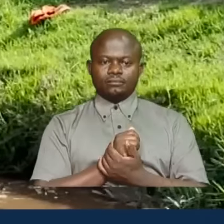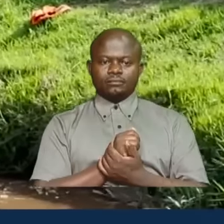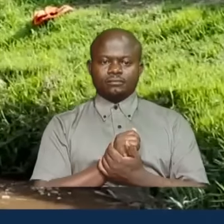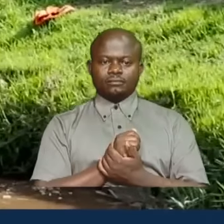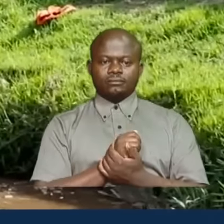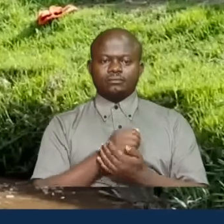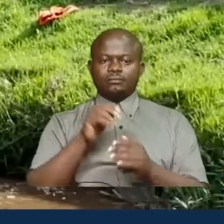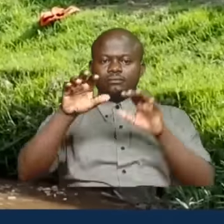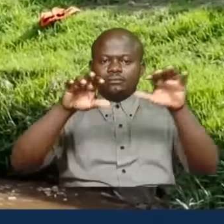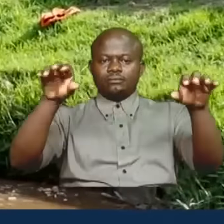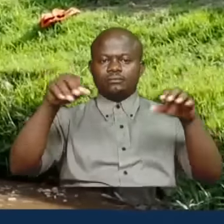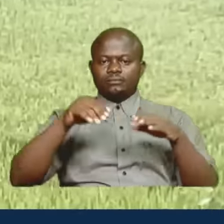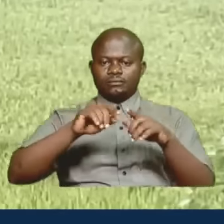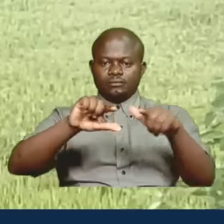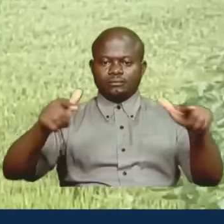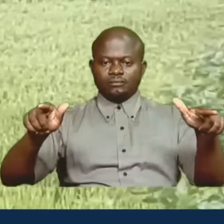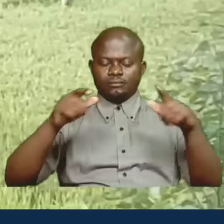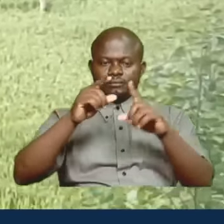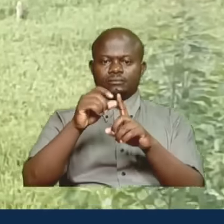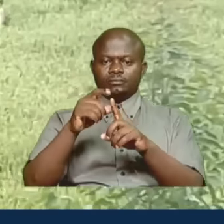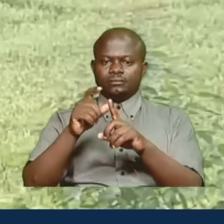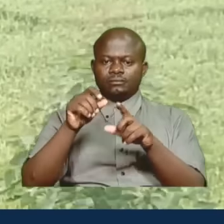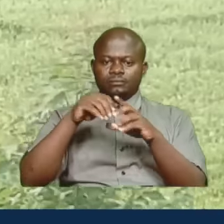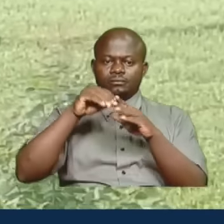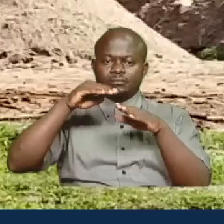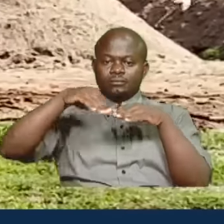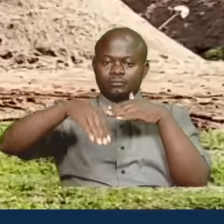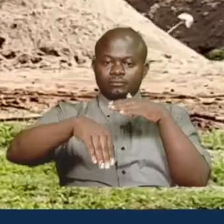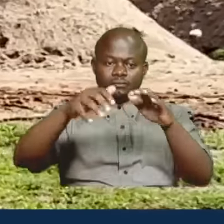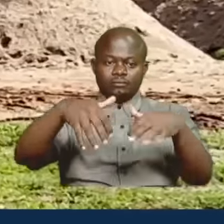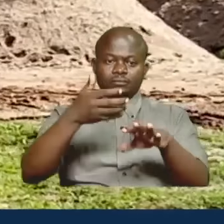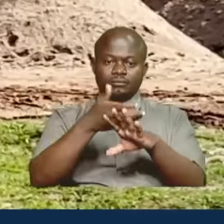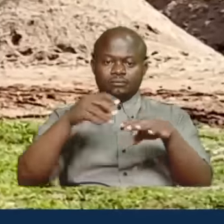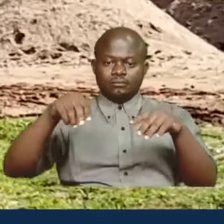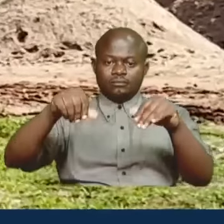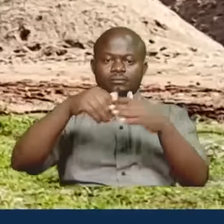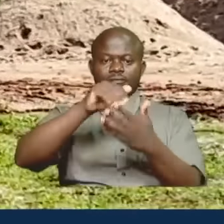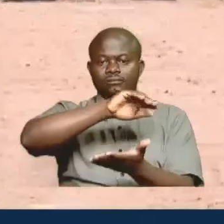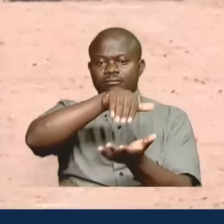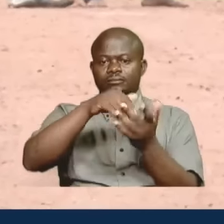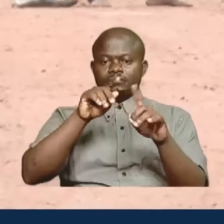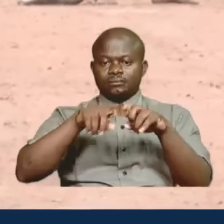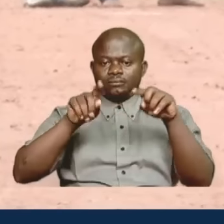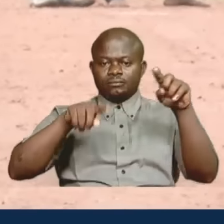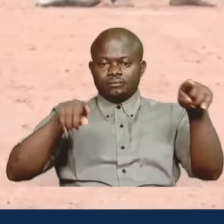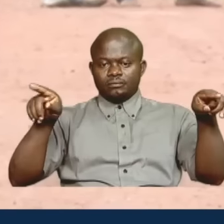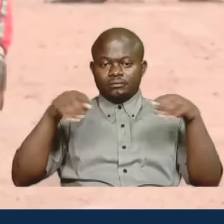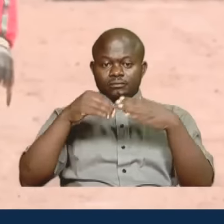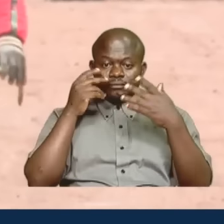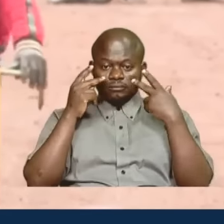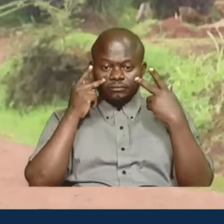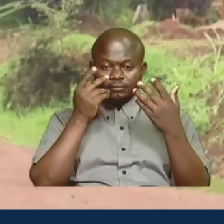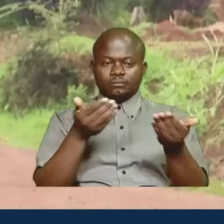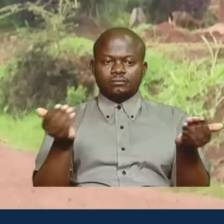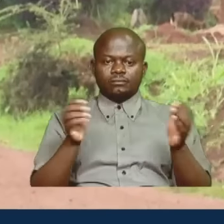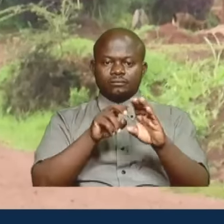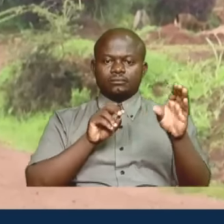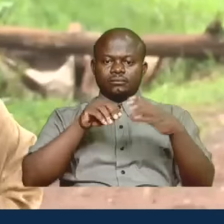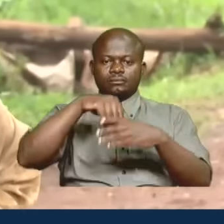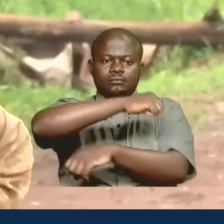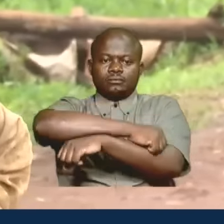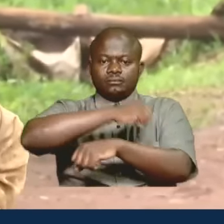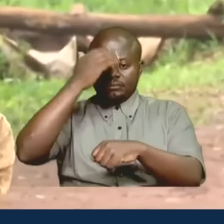Hirya no hino mu mirima y'umuceri mu birombe bicukurwamo umucanga muri santere zinyuranye, uhasanga abana bataye ishuri